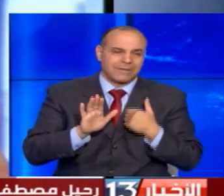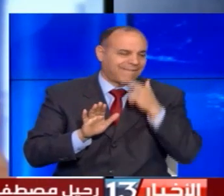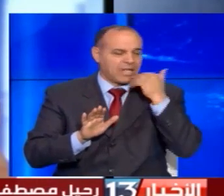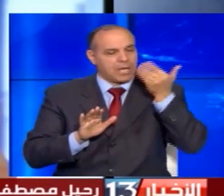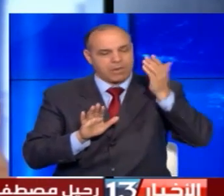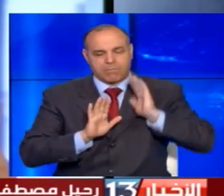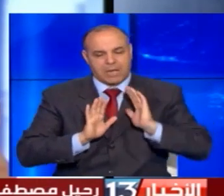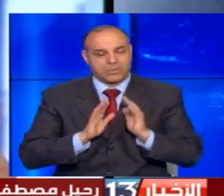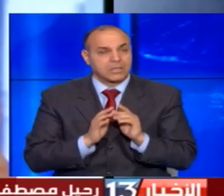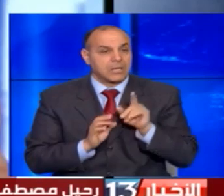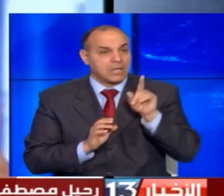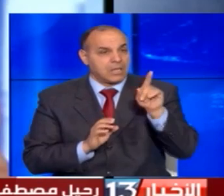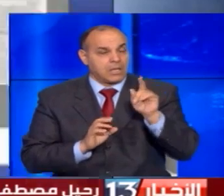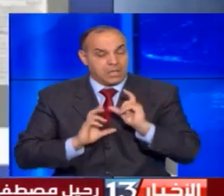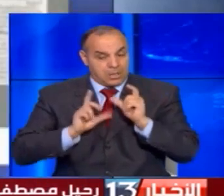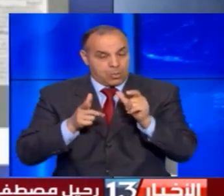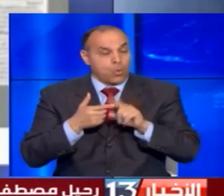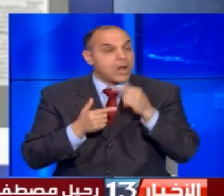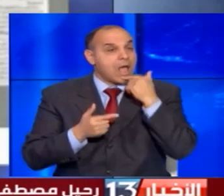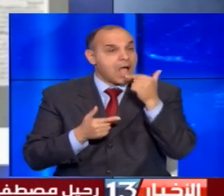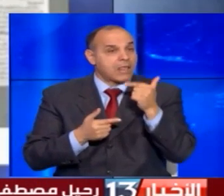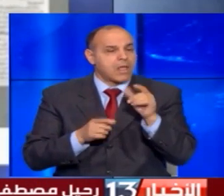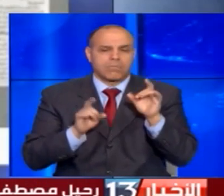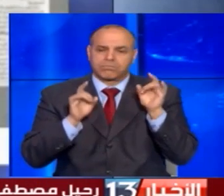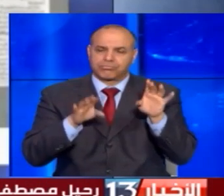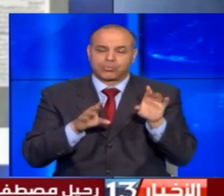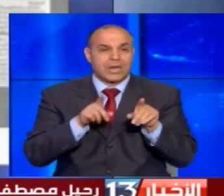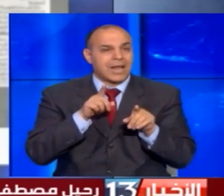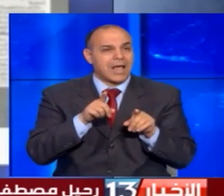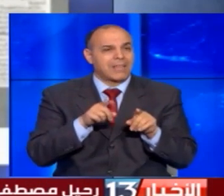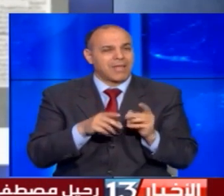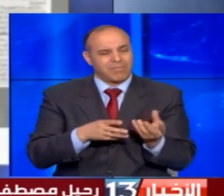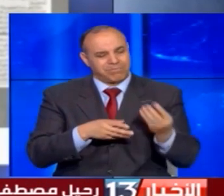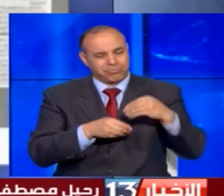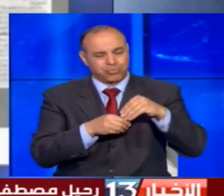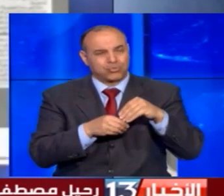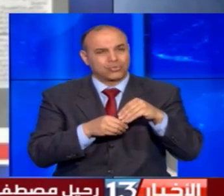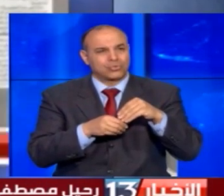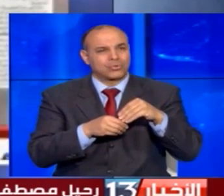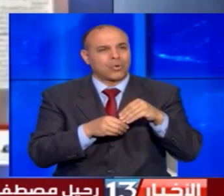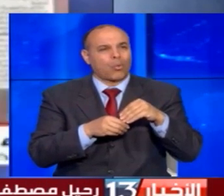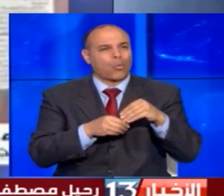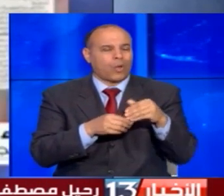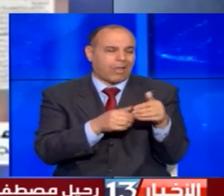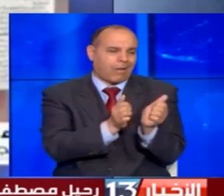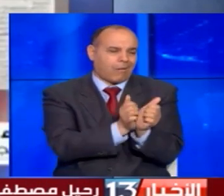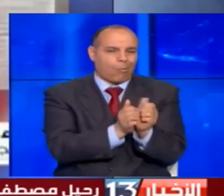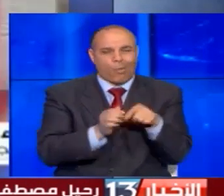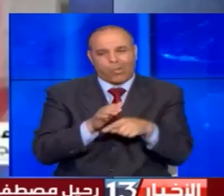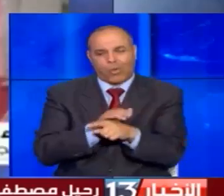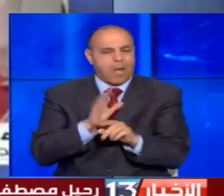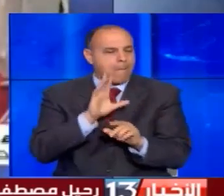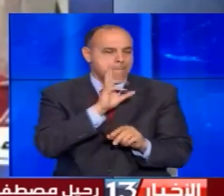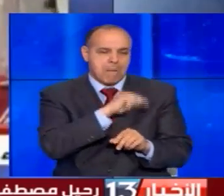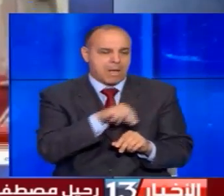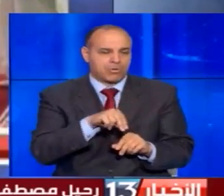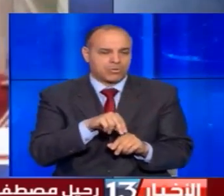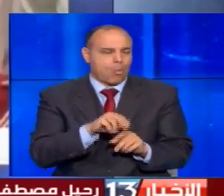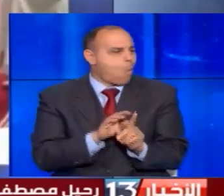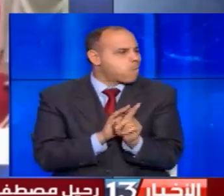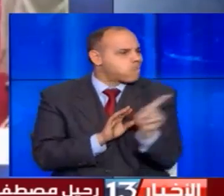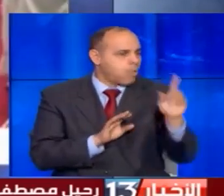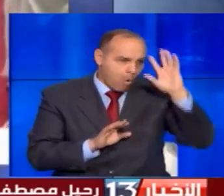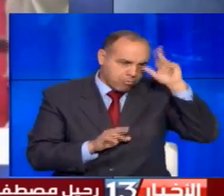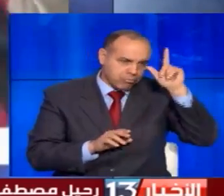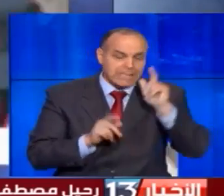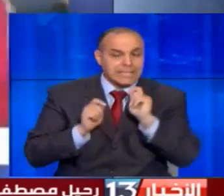السن، كما نقل عنه أنه يرفض أن يتم توظيفه لمقاصد غير شريفة، وكان منتقدا شرسا